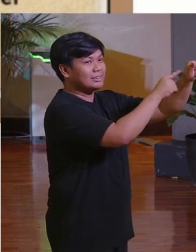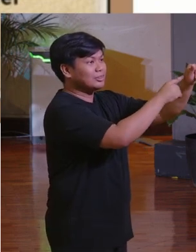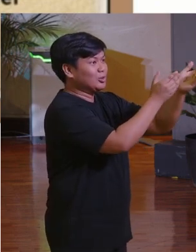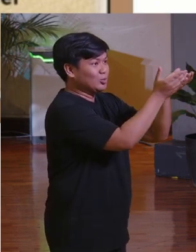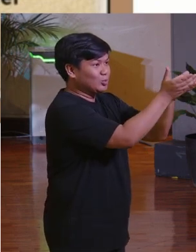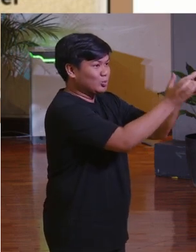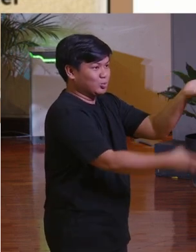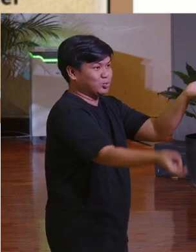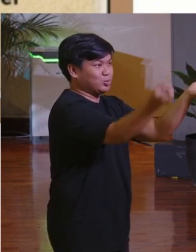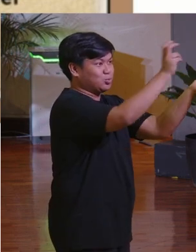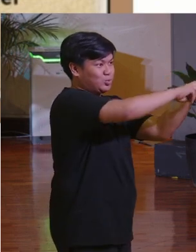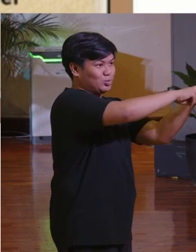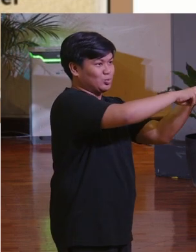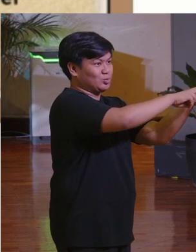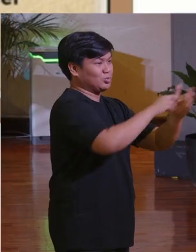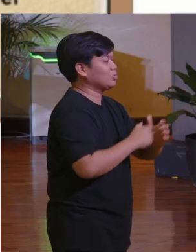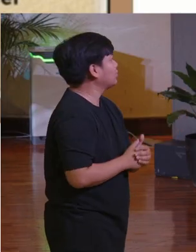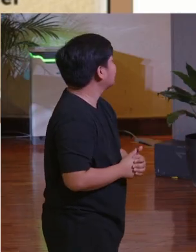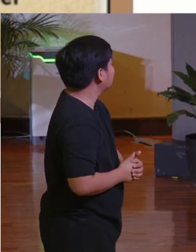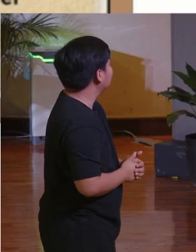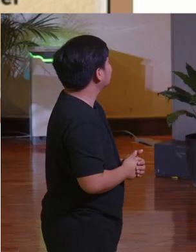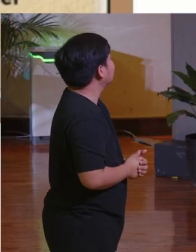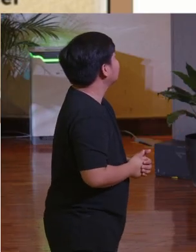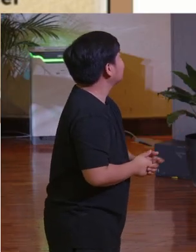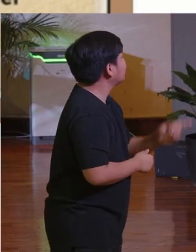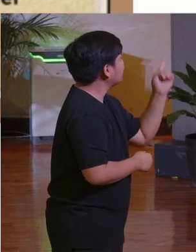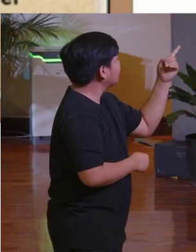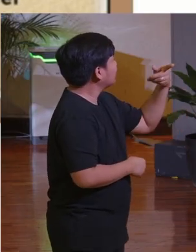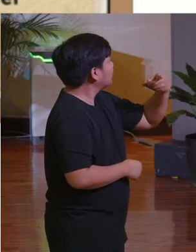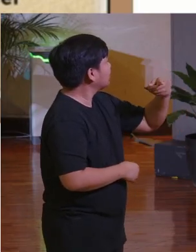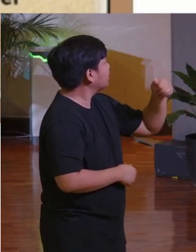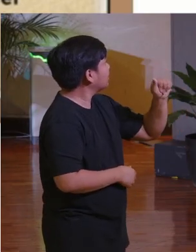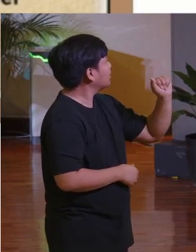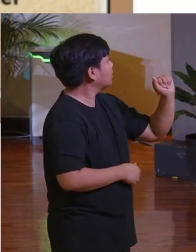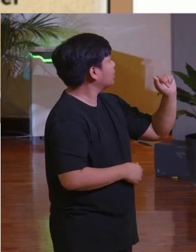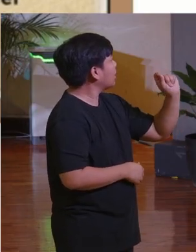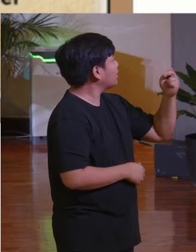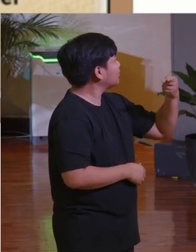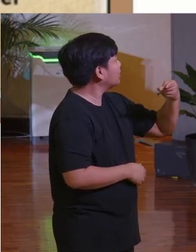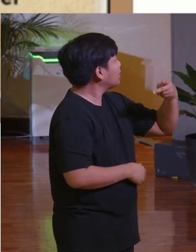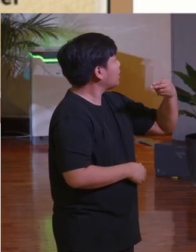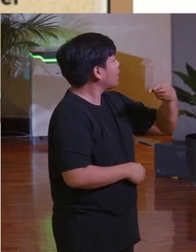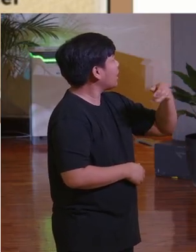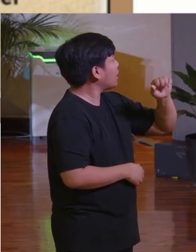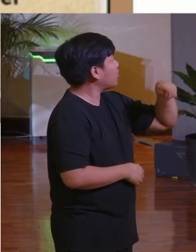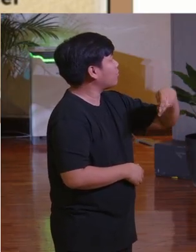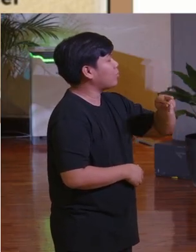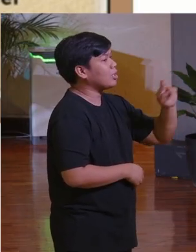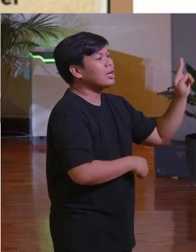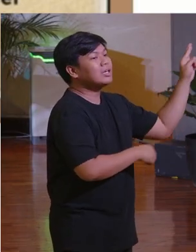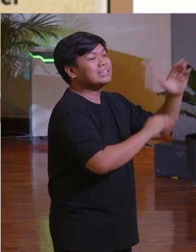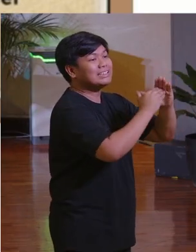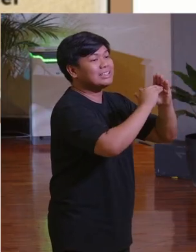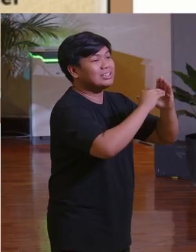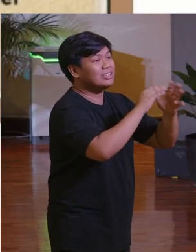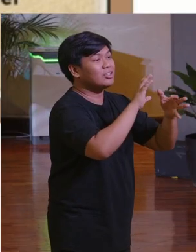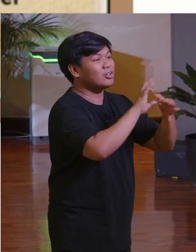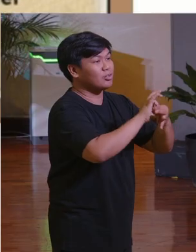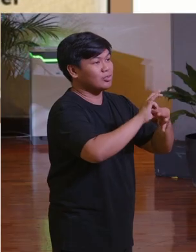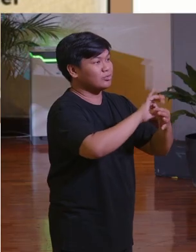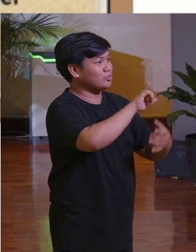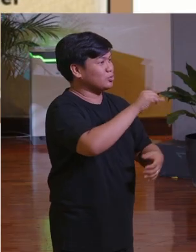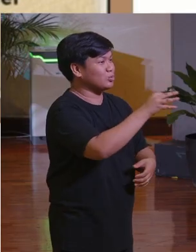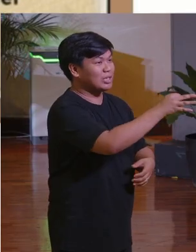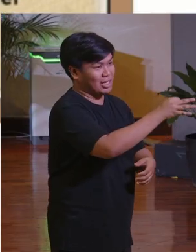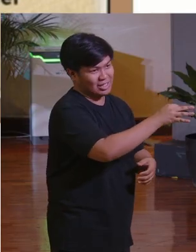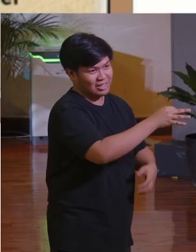pong birthplace ay di malayo sa Joppa, Gath-Hepher. Hanggang ngayon po yung city of Gath ay